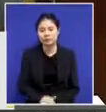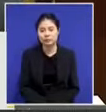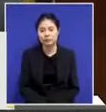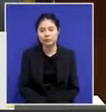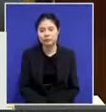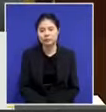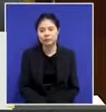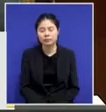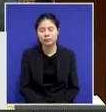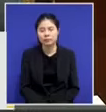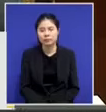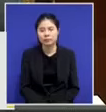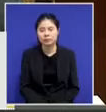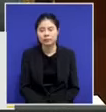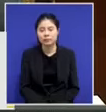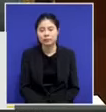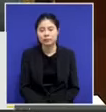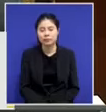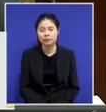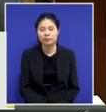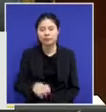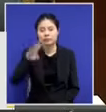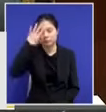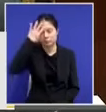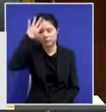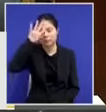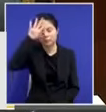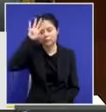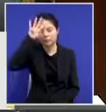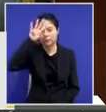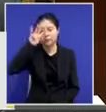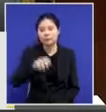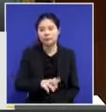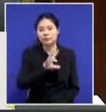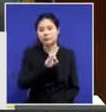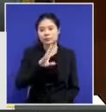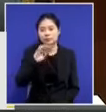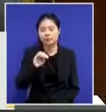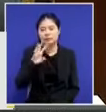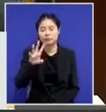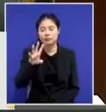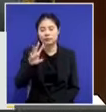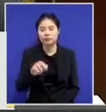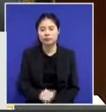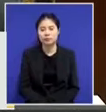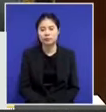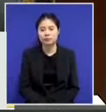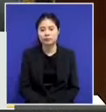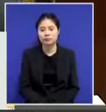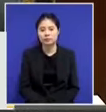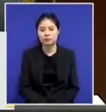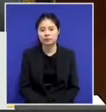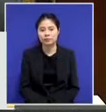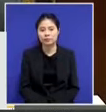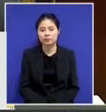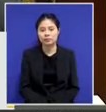การชื่อทรงธรรม นายธนาธรจึงรุ่งเรืองกิจครับ 744นายเอกชัยทรง